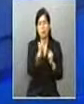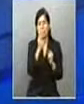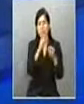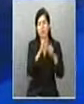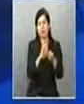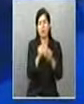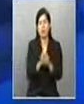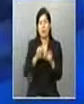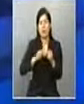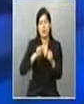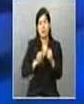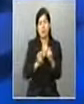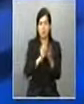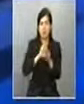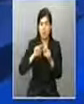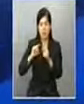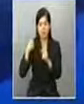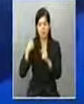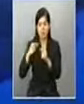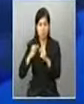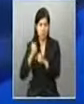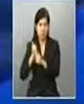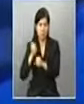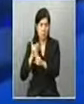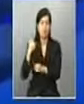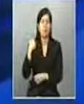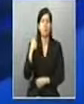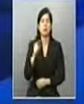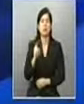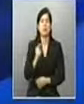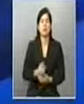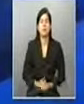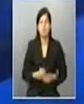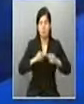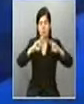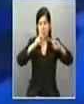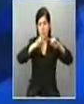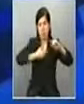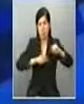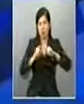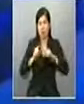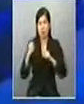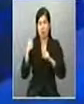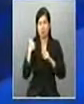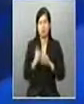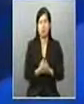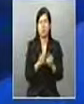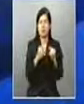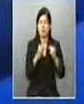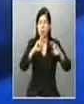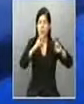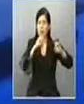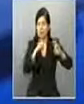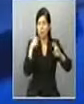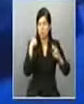จะเป็นไปได้หรือไม่ในประเทศสมาชิกต่างๆด้วยเช่นเดียวกันค่ะซึ่งประเด็นดังกล่าวนั้นกลับกลายเป็นประเด็นที่ถือว่าเป็นเชิงบ